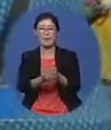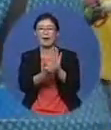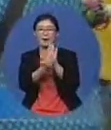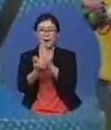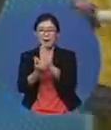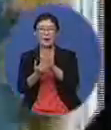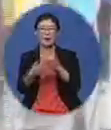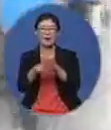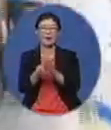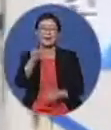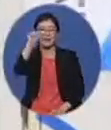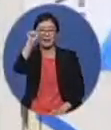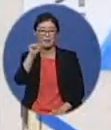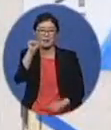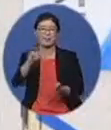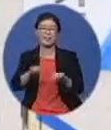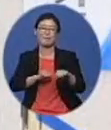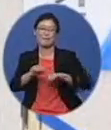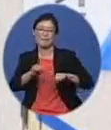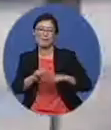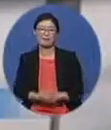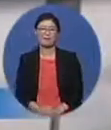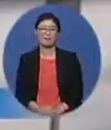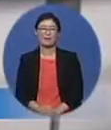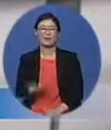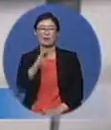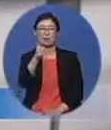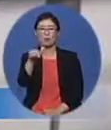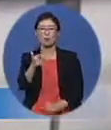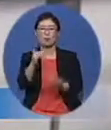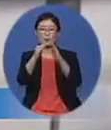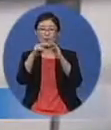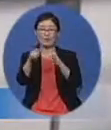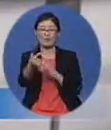캠페인을 벌입니다. 보건소에도 마찬가지.